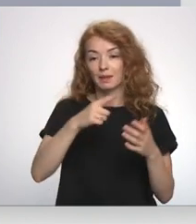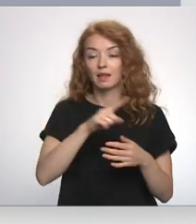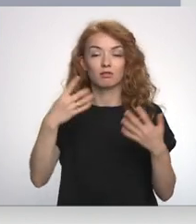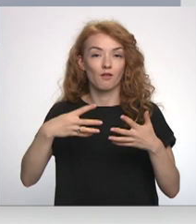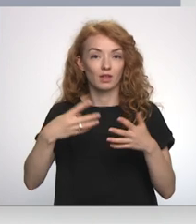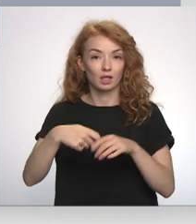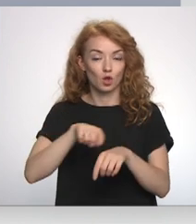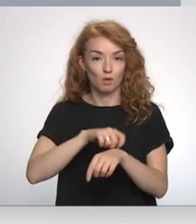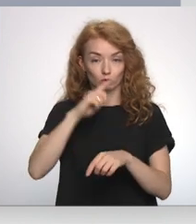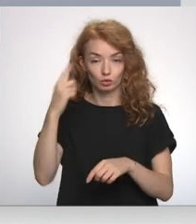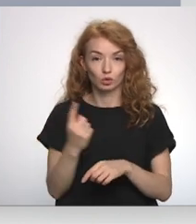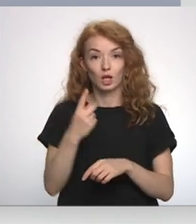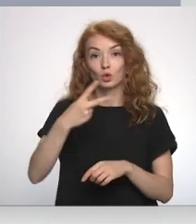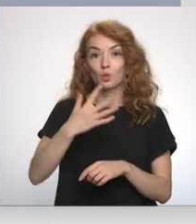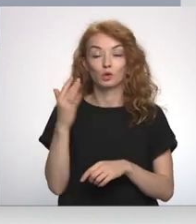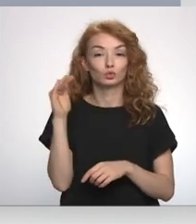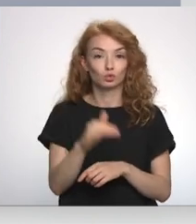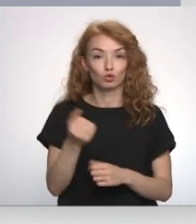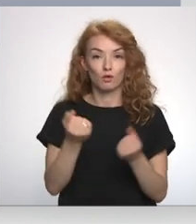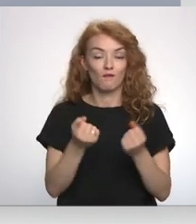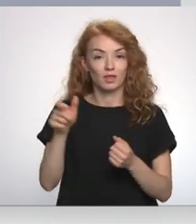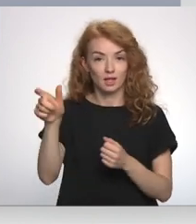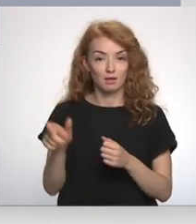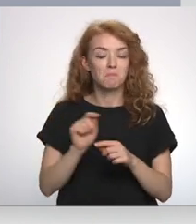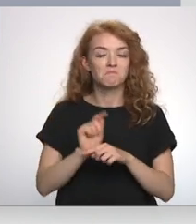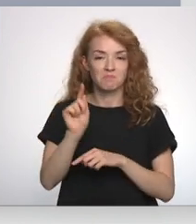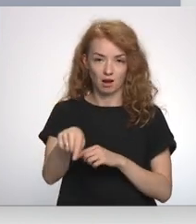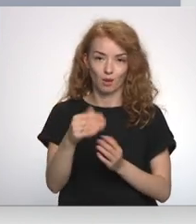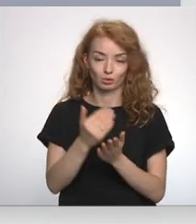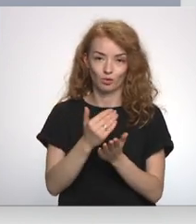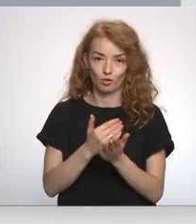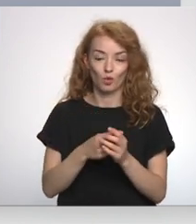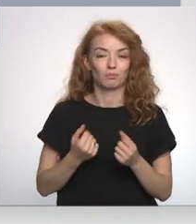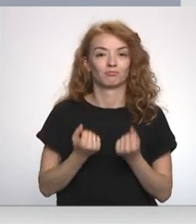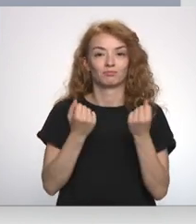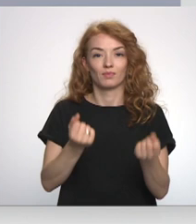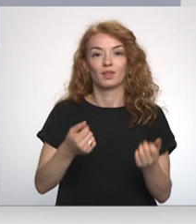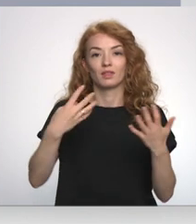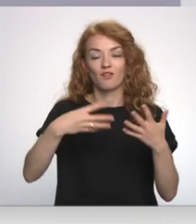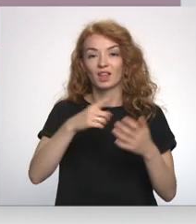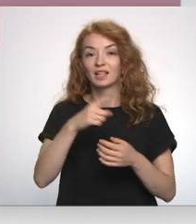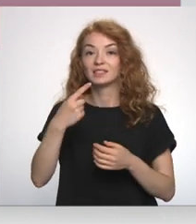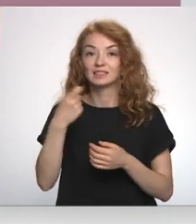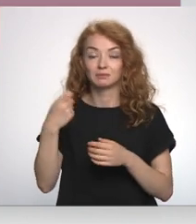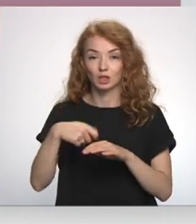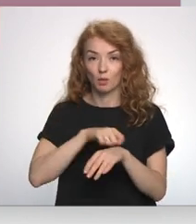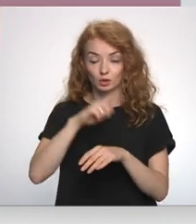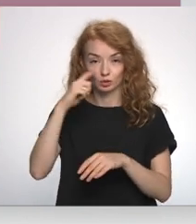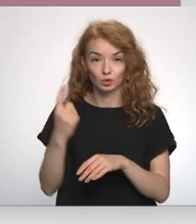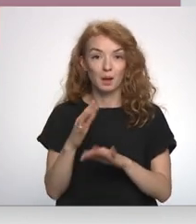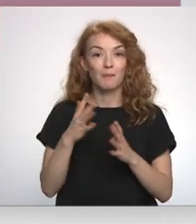70 līdz 90 km/h. 25 000 transporta līdzekļu pārkāpuši ceļu satiksmes noteikumus braucot ar 90 līdz 100 km/h,